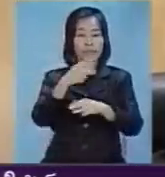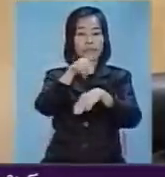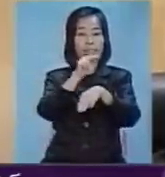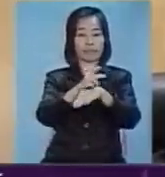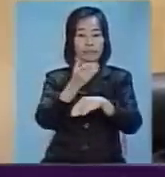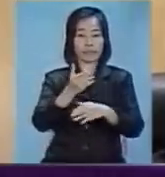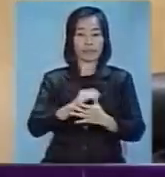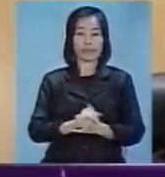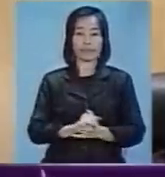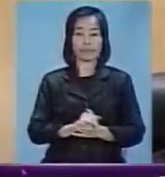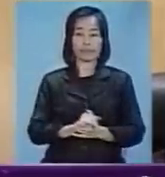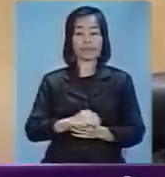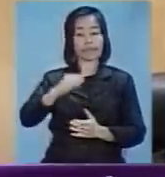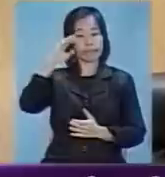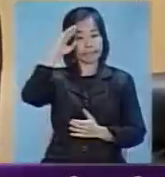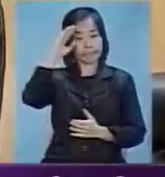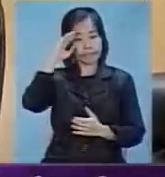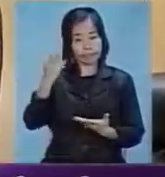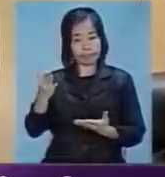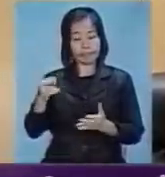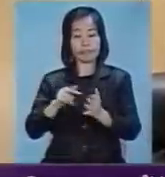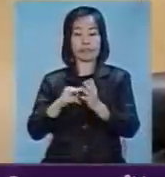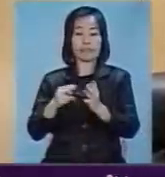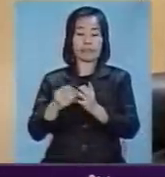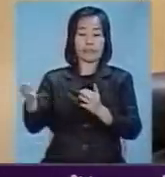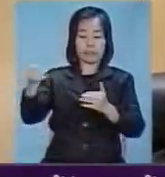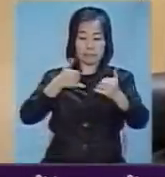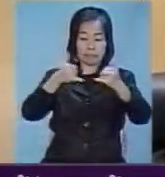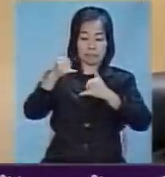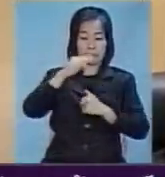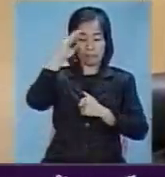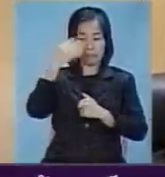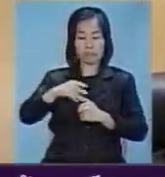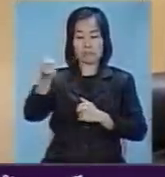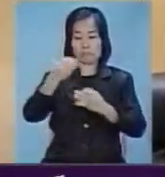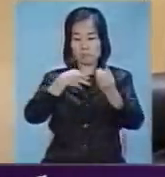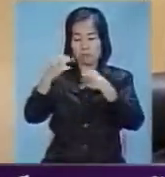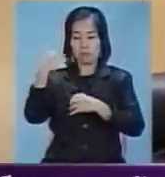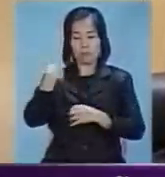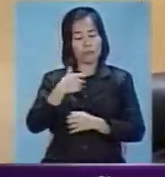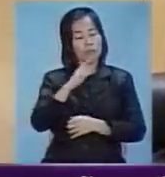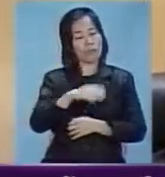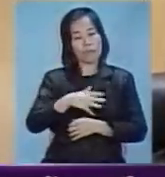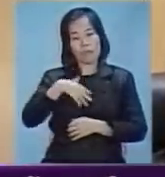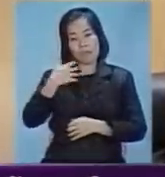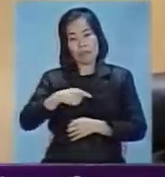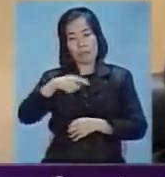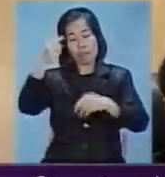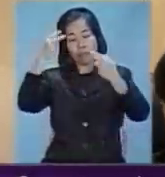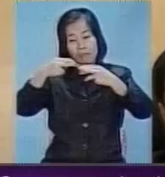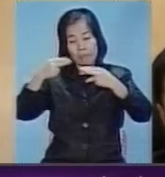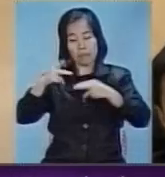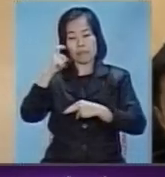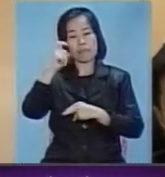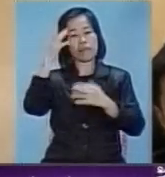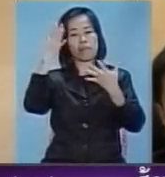ับทหารเขากลบมาถึกรมถึงกองเขาบอกกบผมวาทัรองในยกไปรบไปทำษองครามยัไม่เสยห